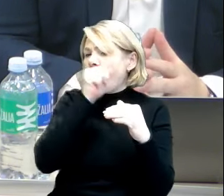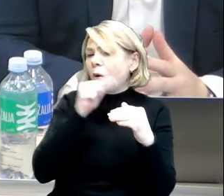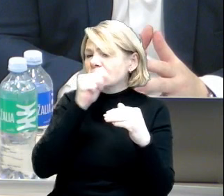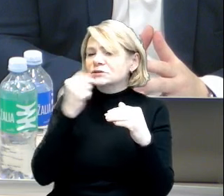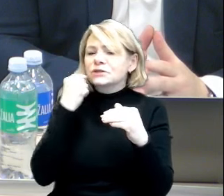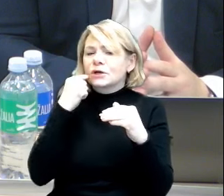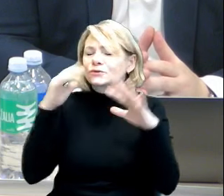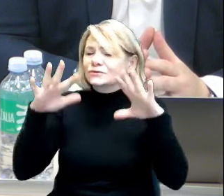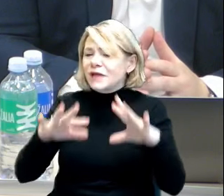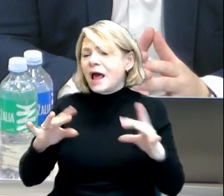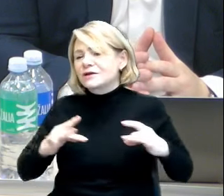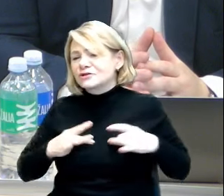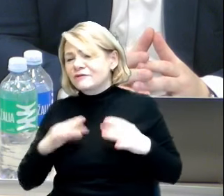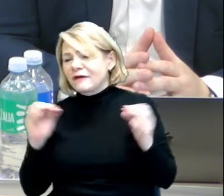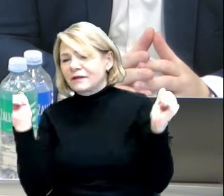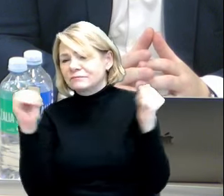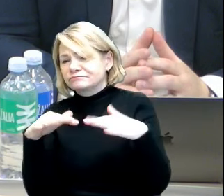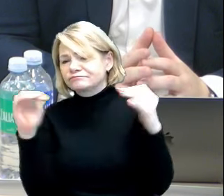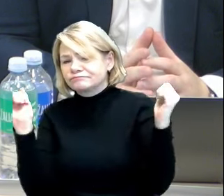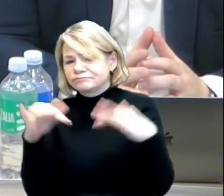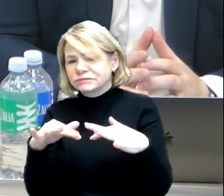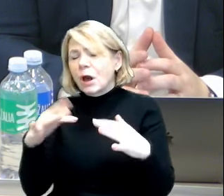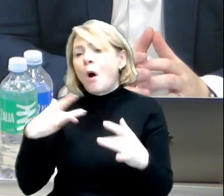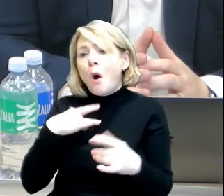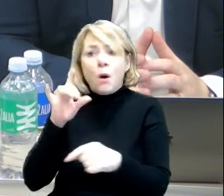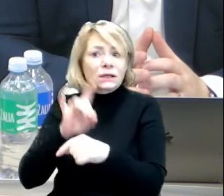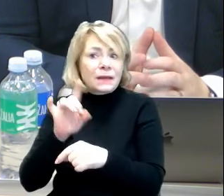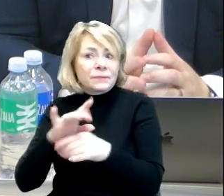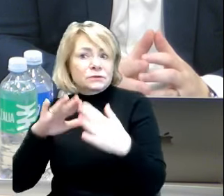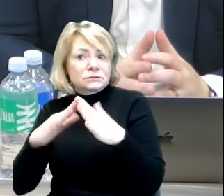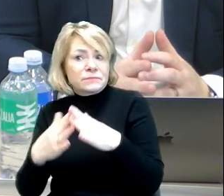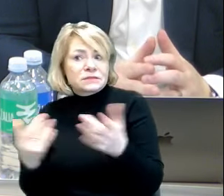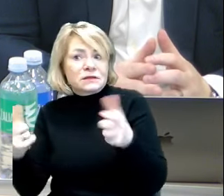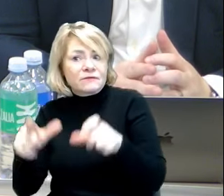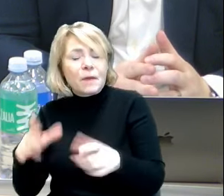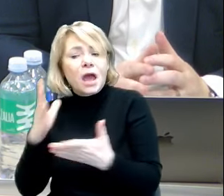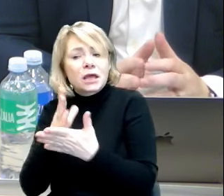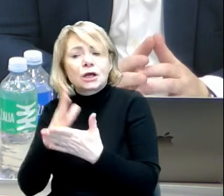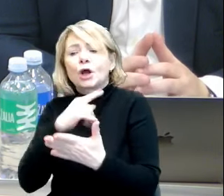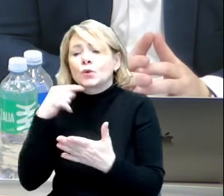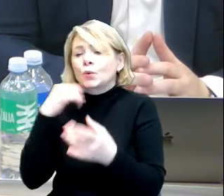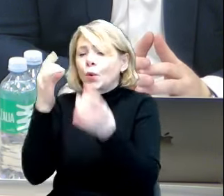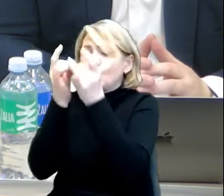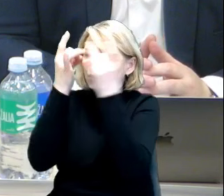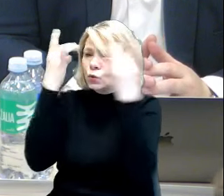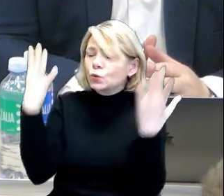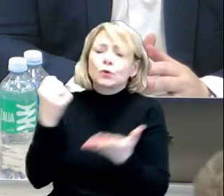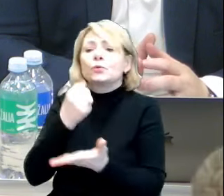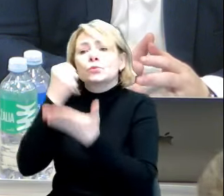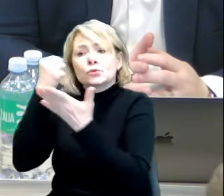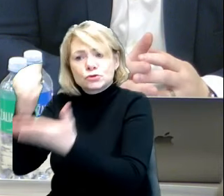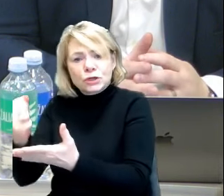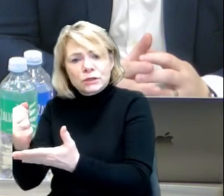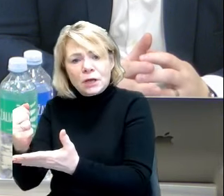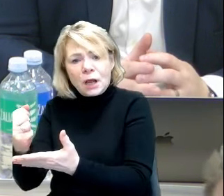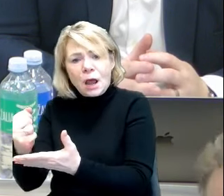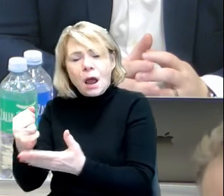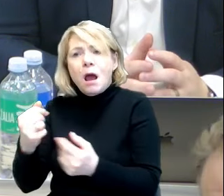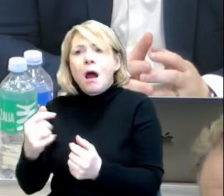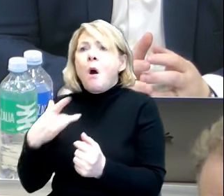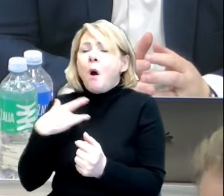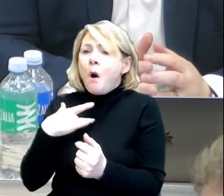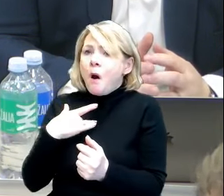bet klaipėdos savivaldybė turi daugiau kultūrinių biudžetinių įstaigų tai ar vidūno gimnazija nepageidavo